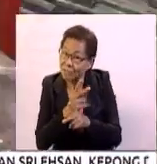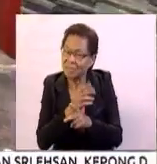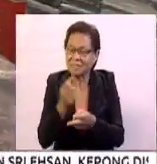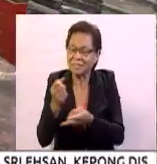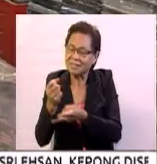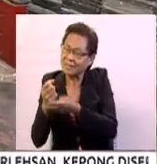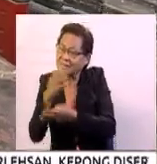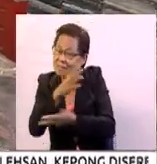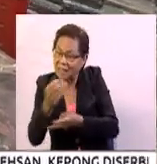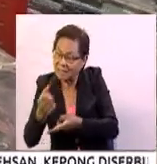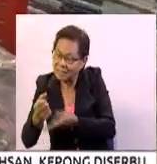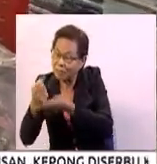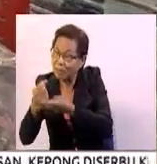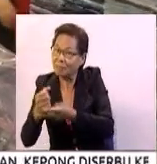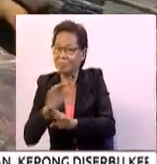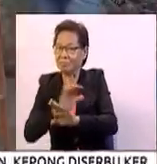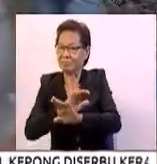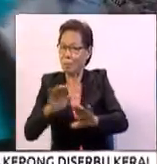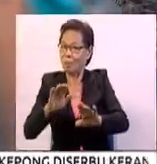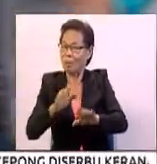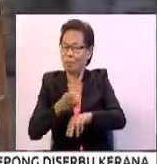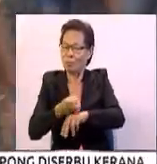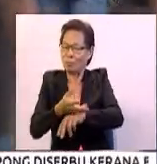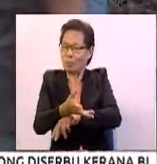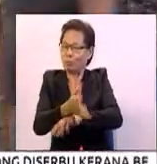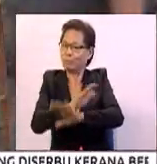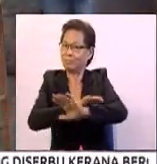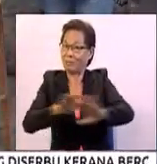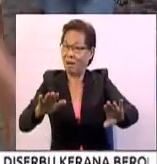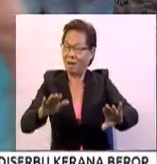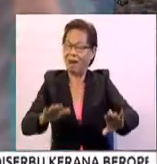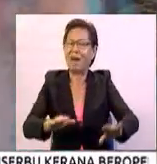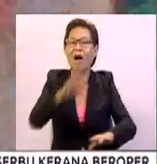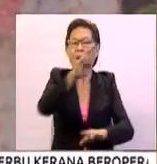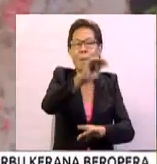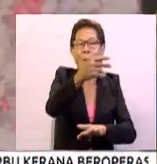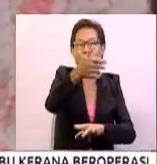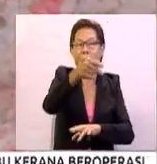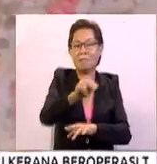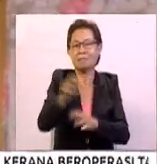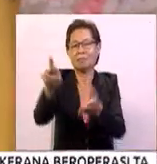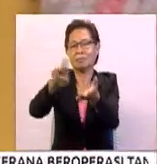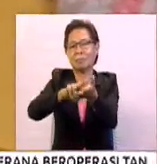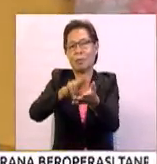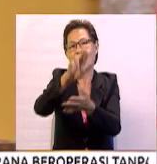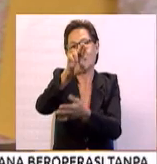jimat cermat bagi mengelakkan pembaziran. Mohan Chinasami, RTM.